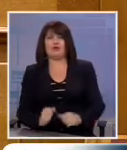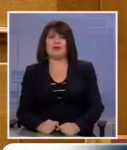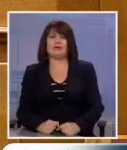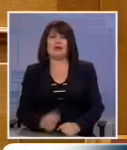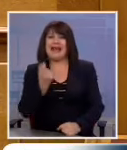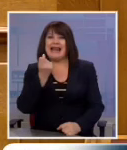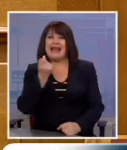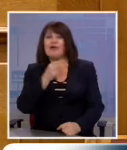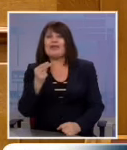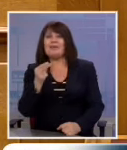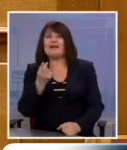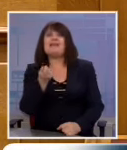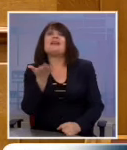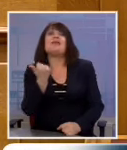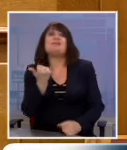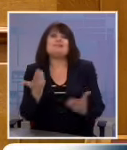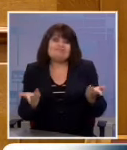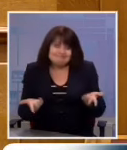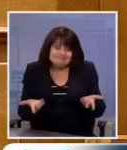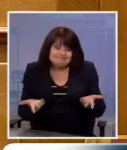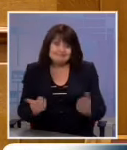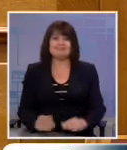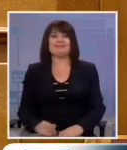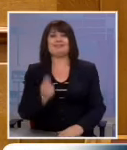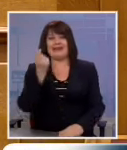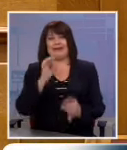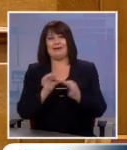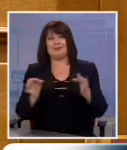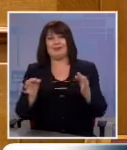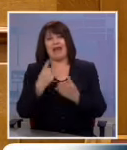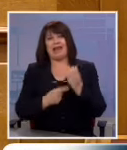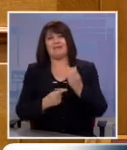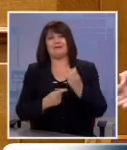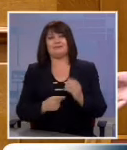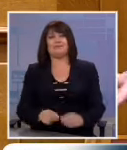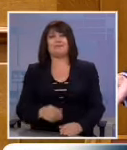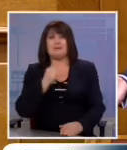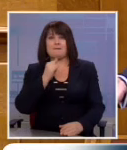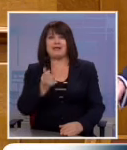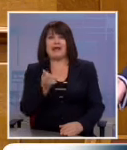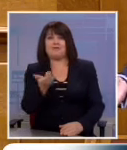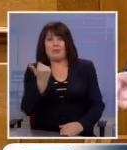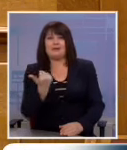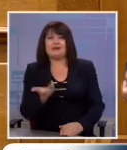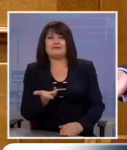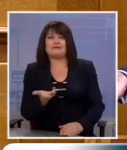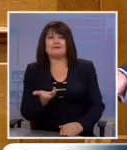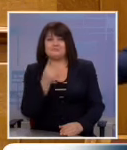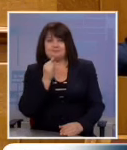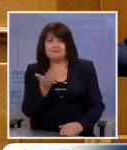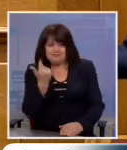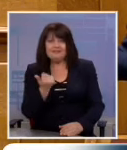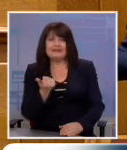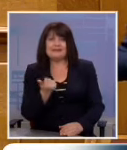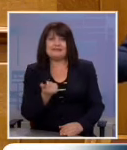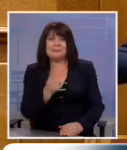θεματάκι έχετε. Δεν έχετε λεφτά. Μια λεπτομέρεια σας λείπει. Που σας έλειπε πάντα. Που σας έλειπε πάντα, που δεν